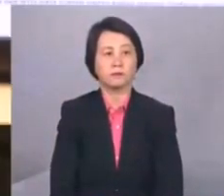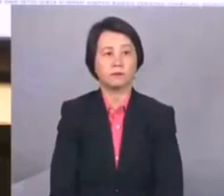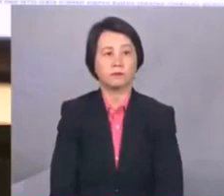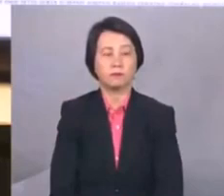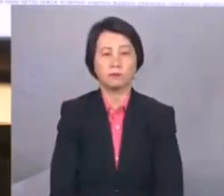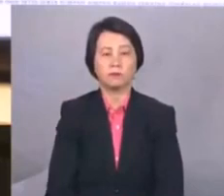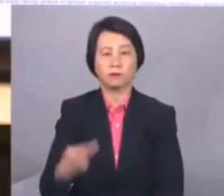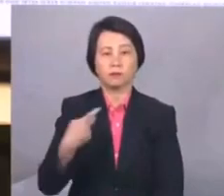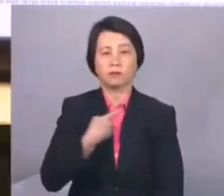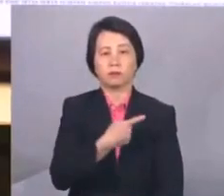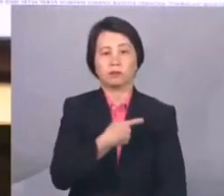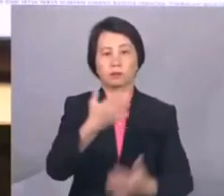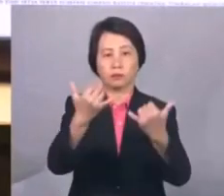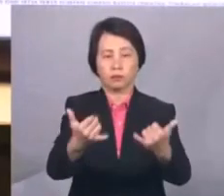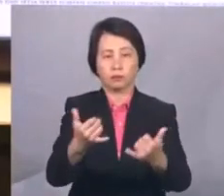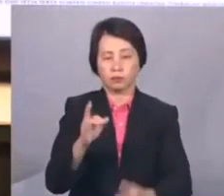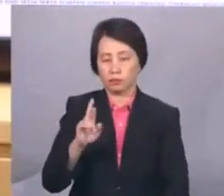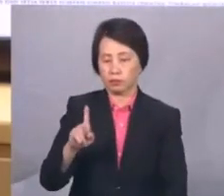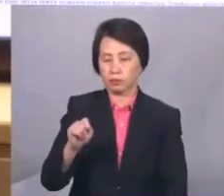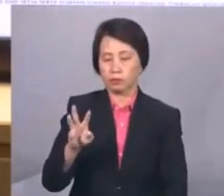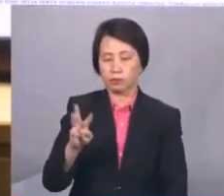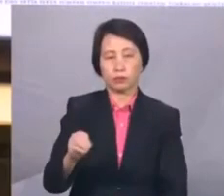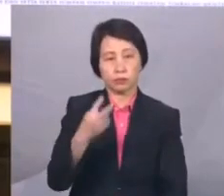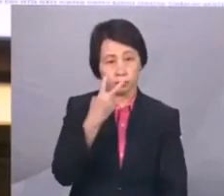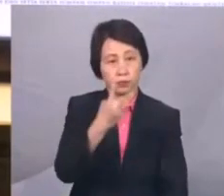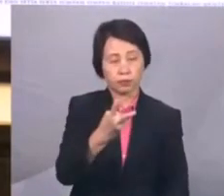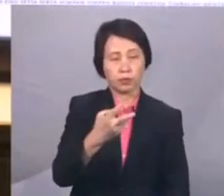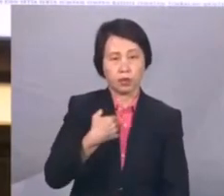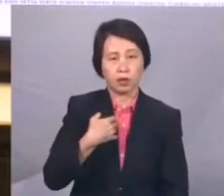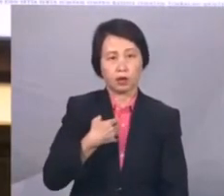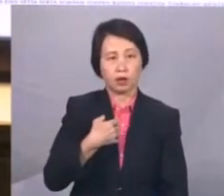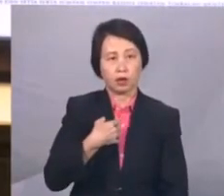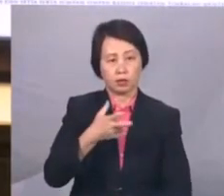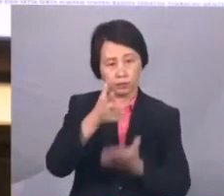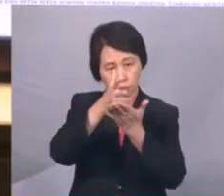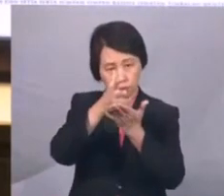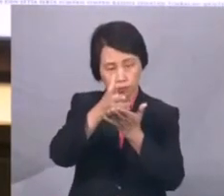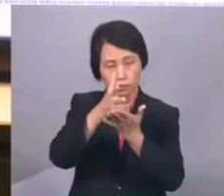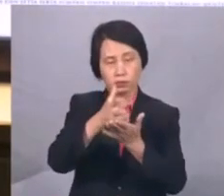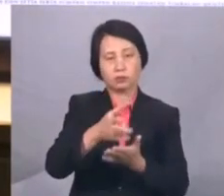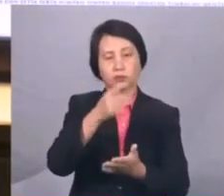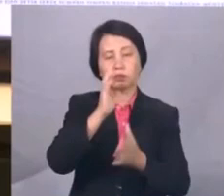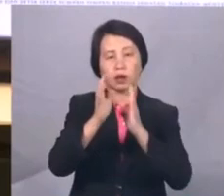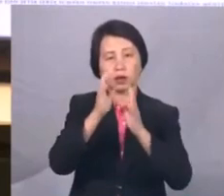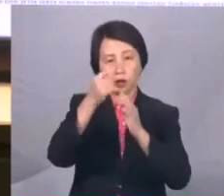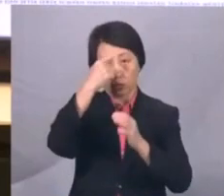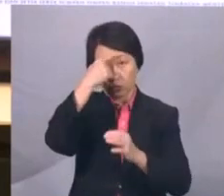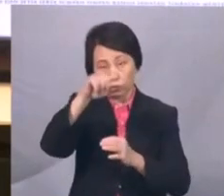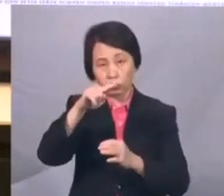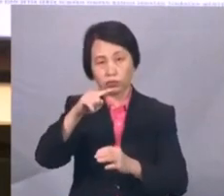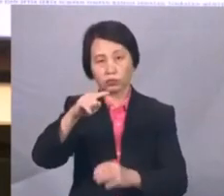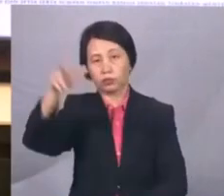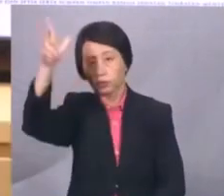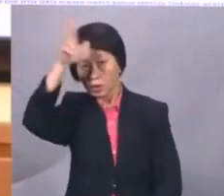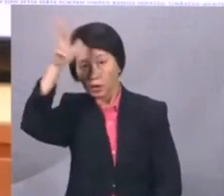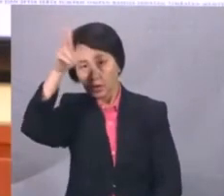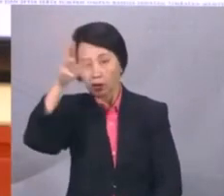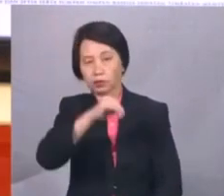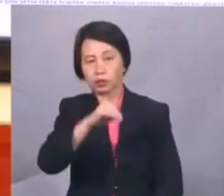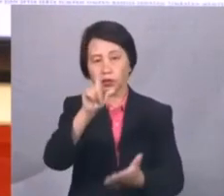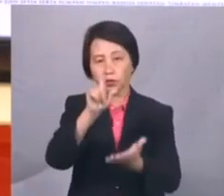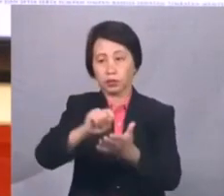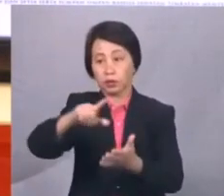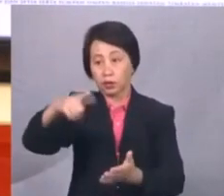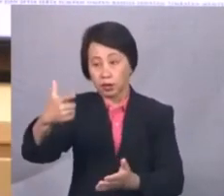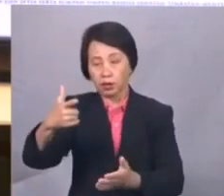kira-kira sekarang ini hati Emi kita lihat bahwa ia adalah bidah semi kerajaan dan media massa